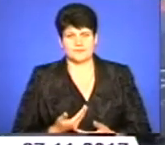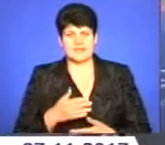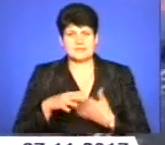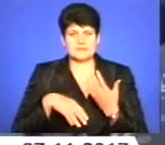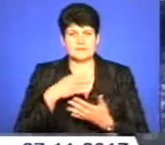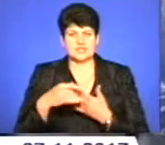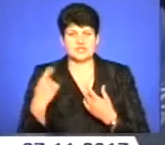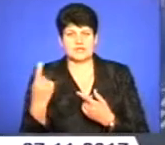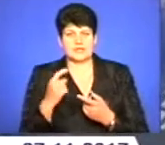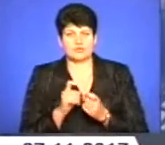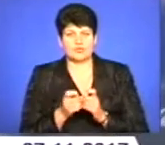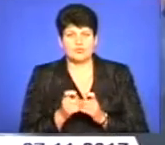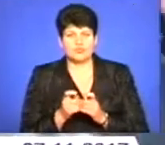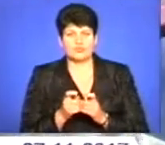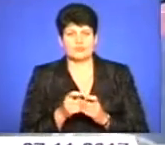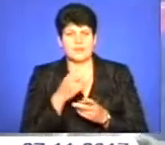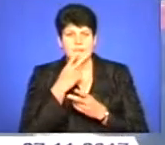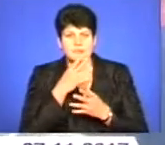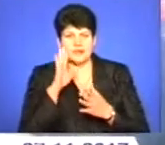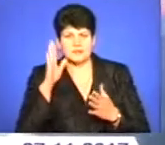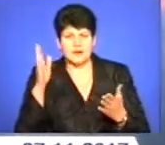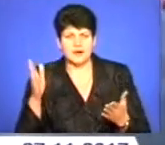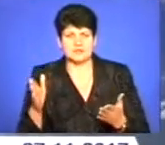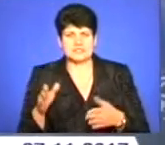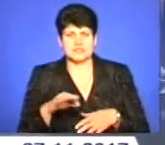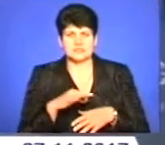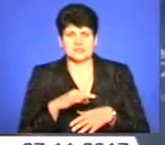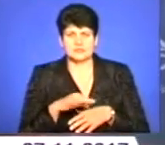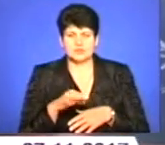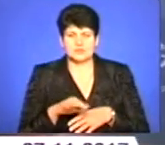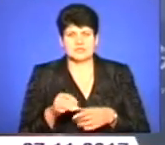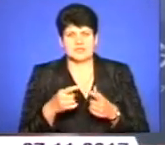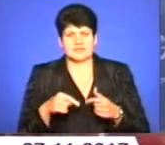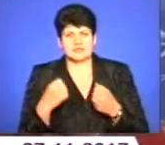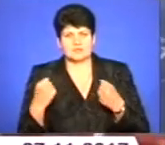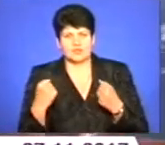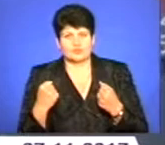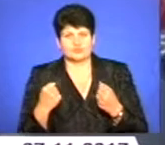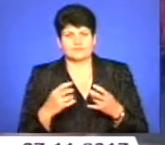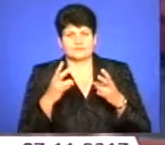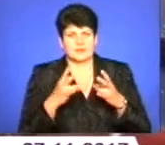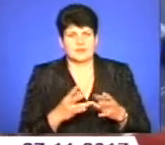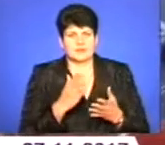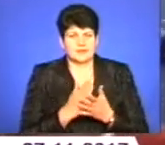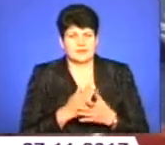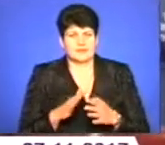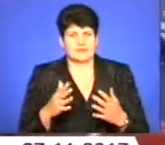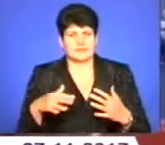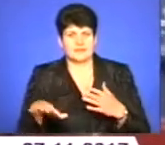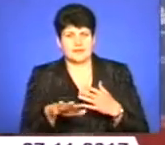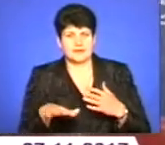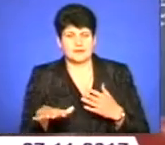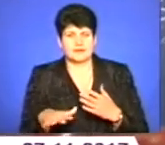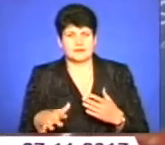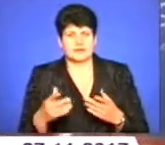– динамічний, непередбачуваний, а подекуди доволі жорсткий вид спорту. Драма, яка відбувається на рингу між суперниками,